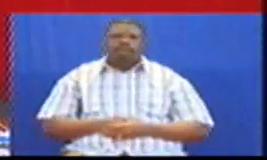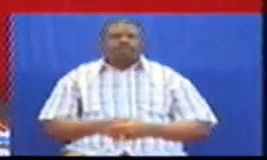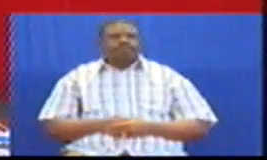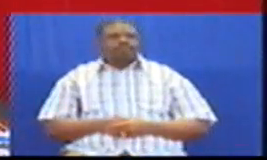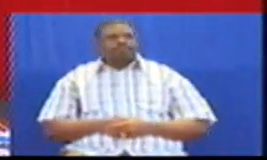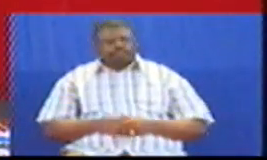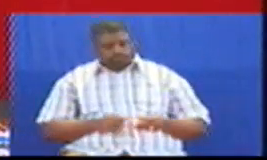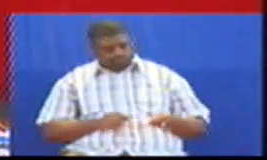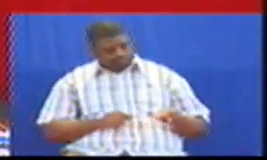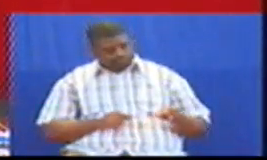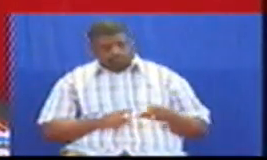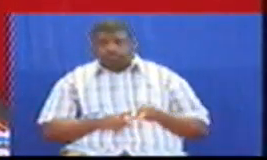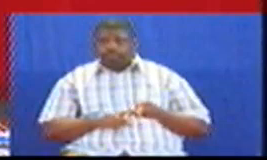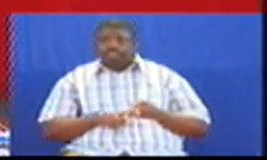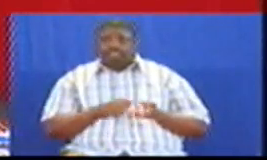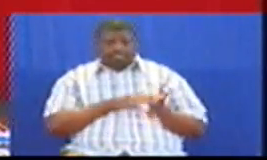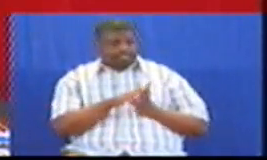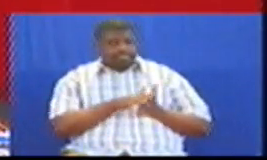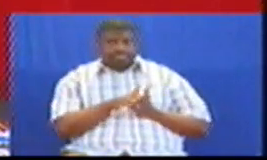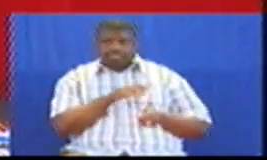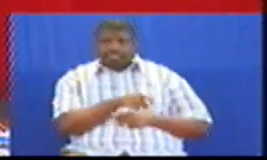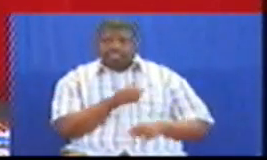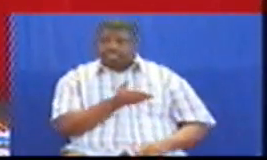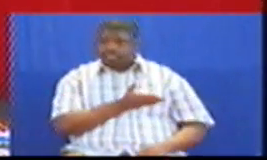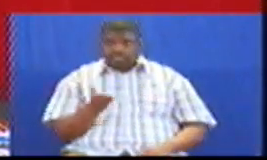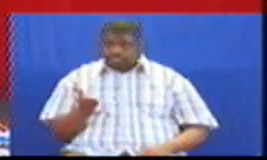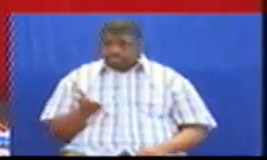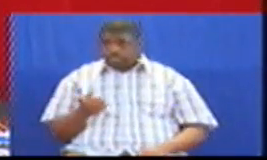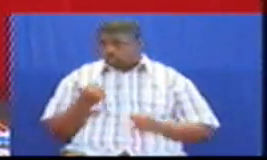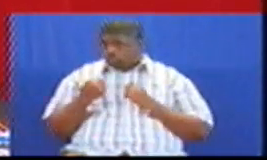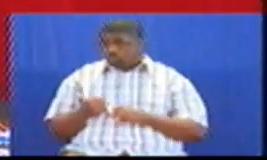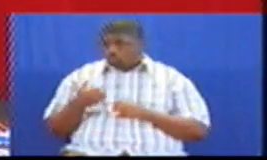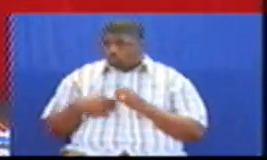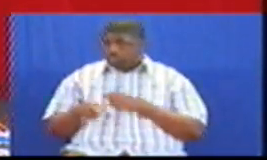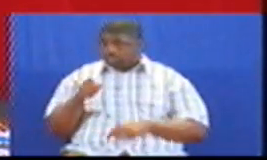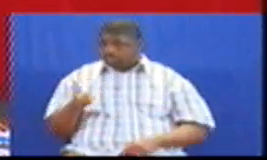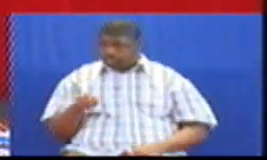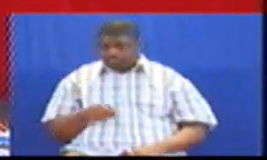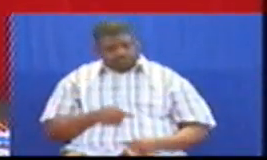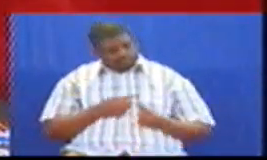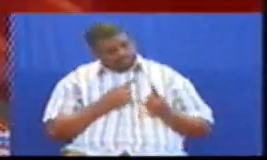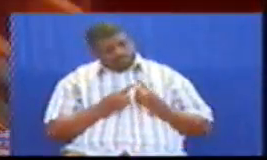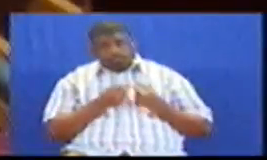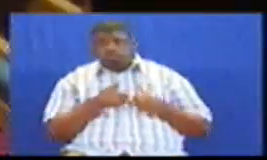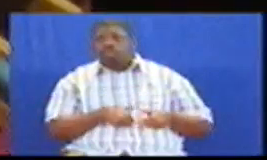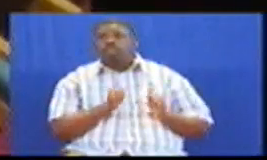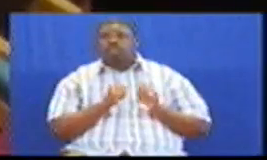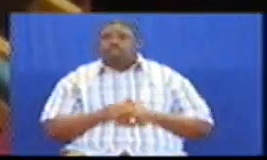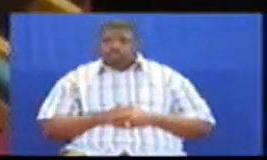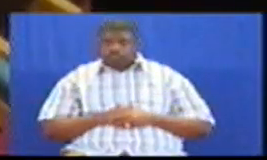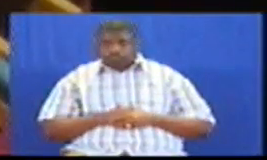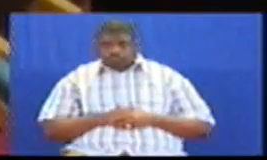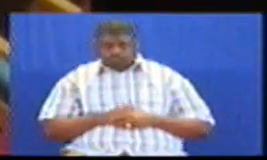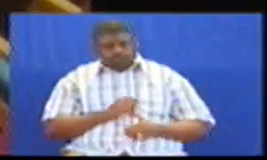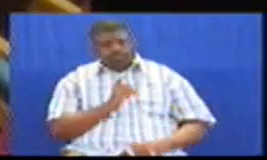Lakini Mheshimiwa Spika, ni vema pia kulieleza hili, pengine inaweza kuwa ngumu kwa Mheshimiwa Waziri kulisemea yeye mwenyewe. Mheshimiwa